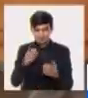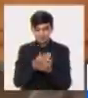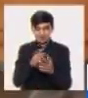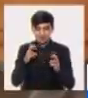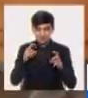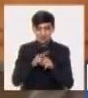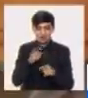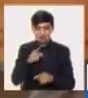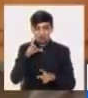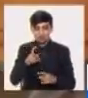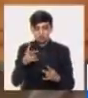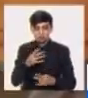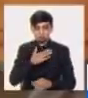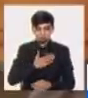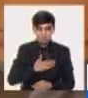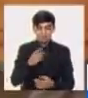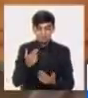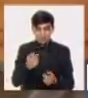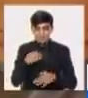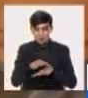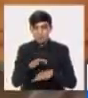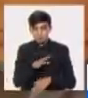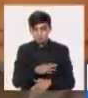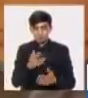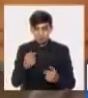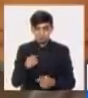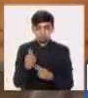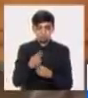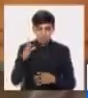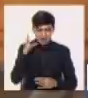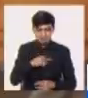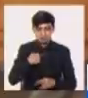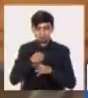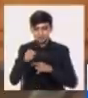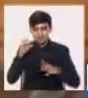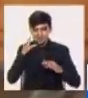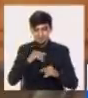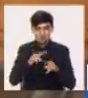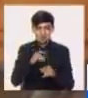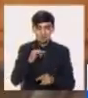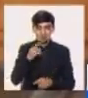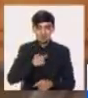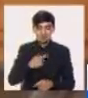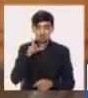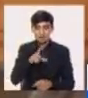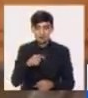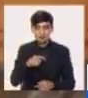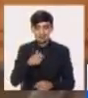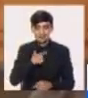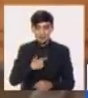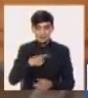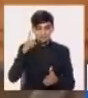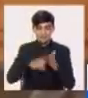сабырлы болу керек. Я ауырдым, я жазылам, бірақ осындай адам өзіне сенімді болу